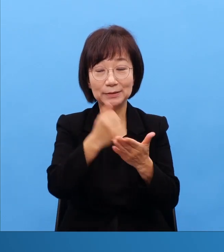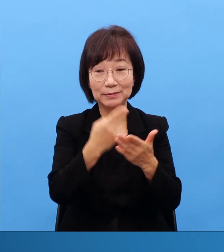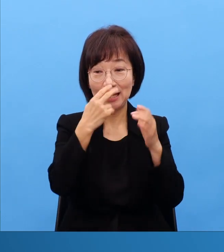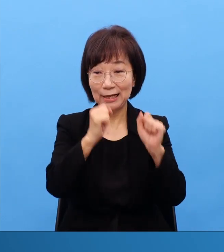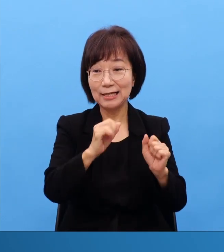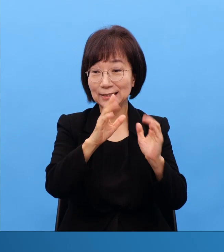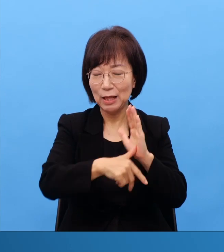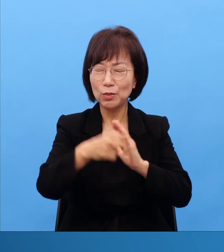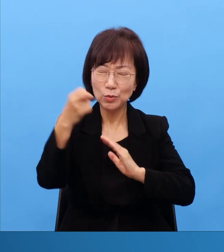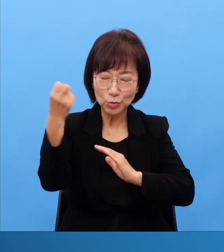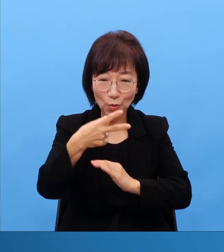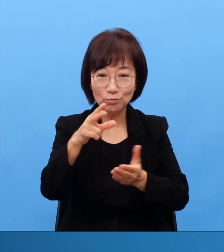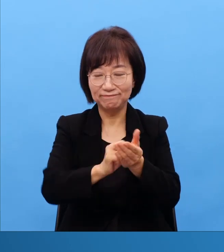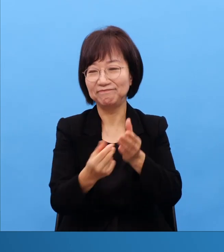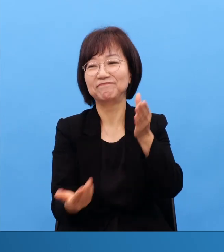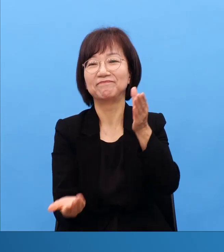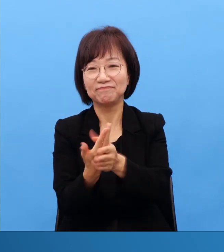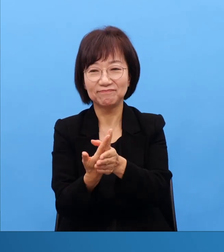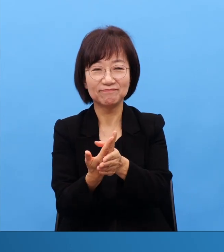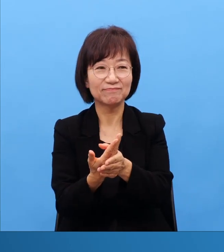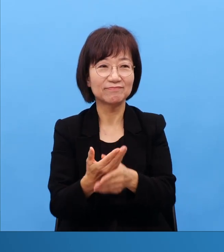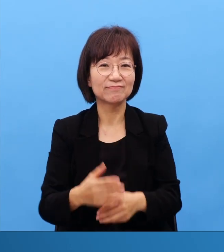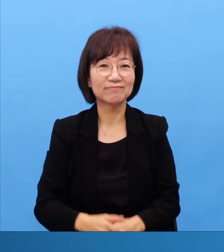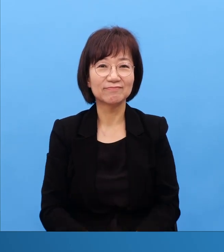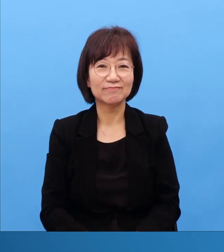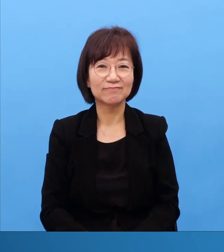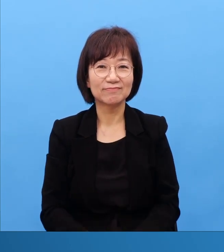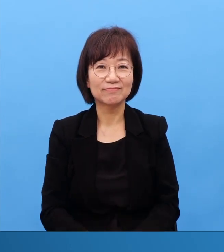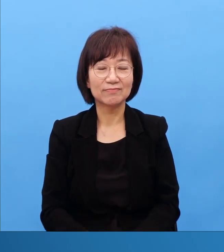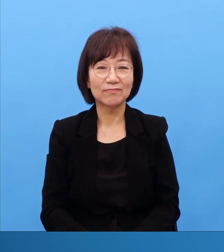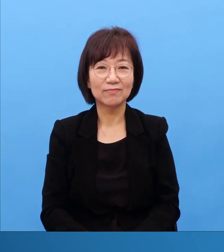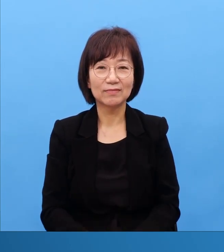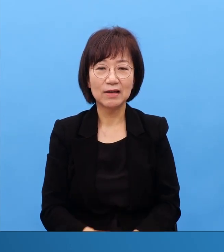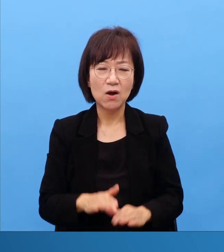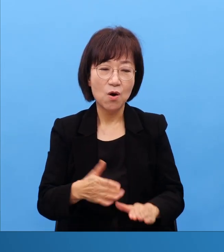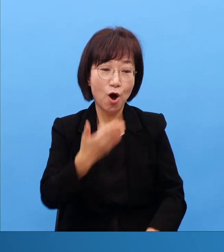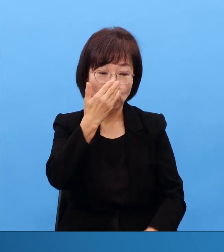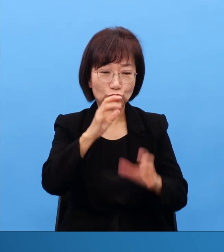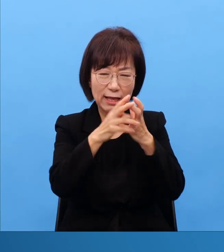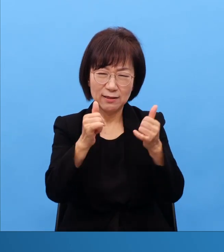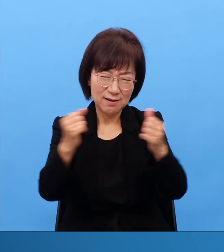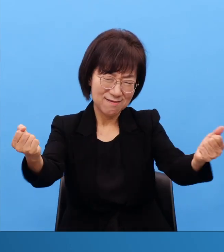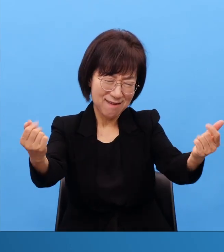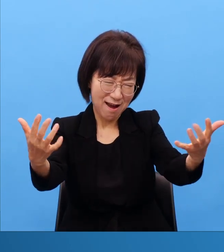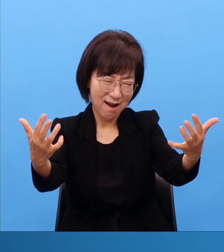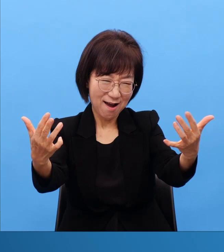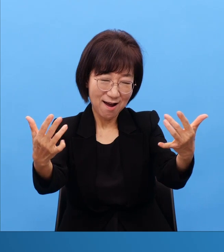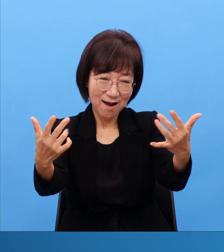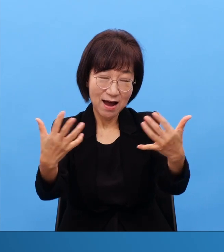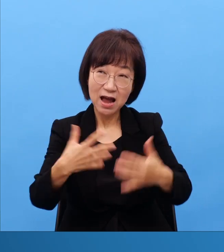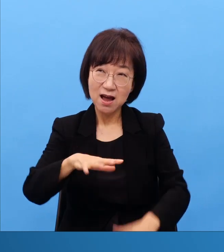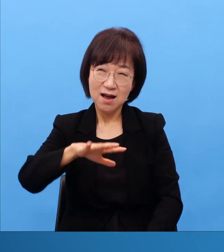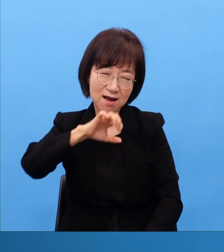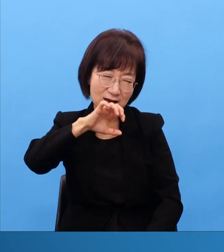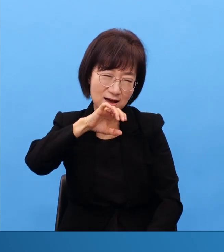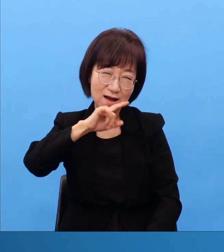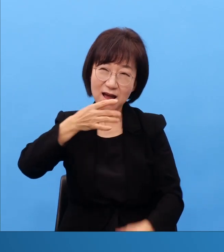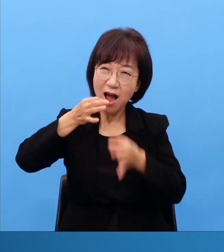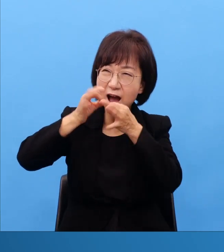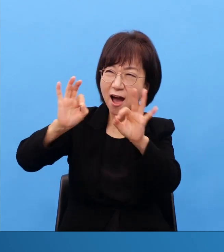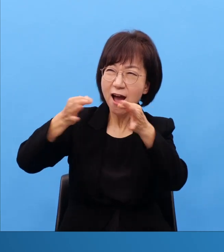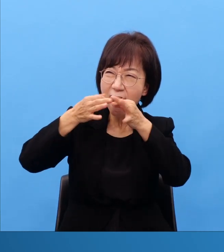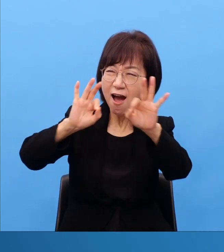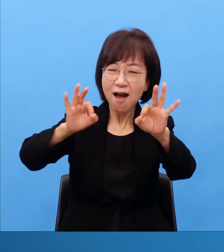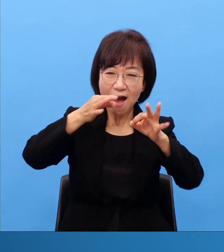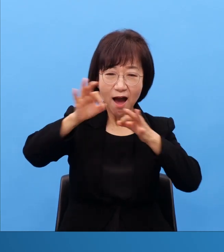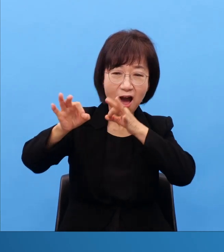예수님 당시에 이제 쉽게 말하면 유대인들에서 막 고함 지르니까 또 그런 거예요. And such an incident also rose